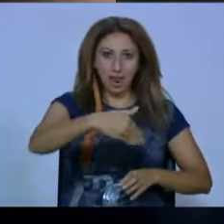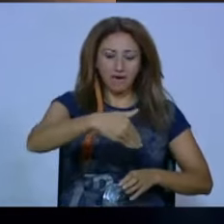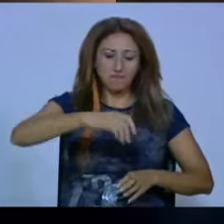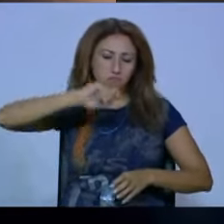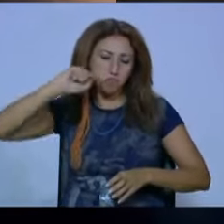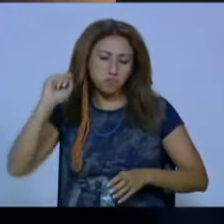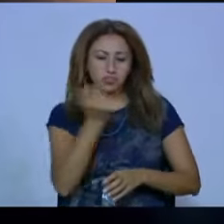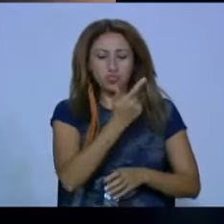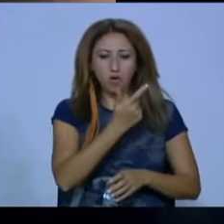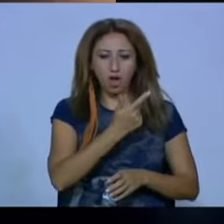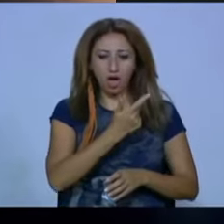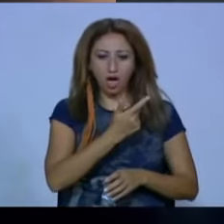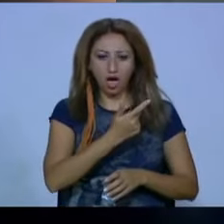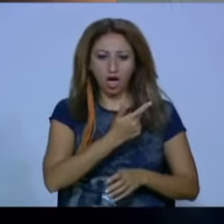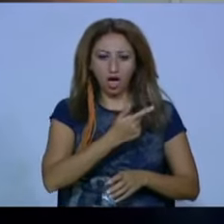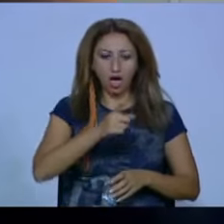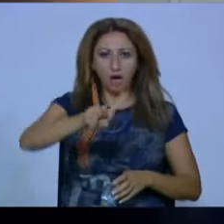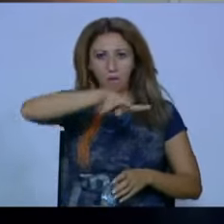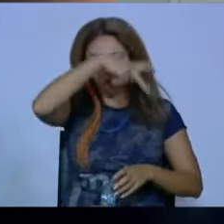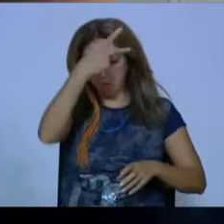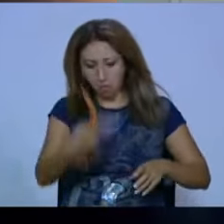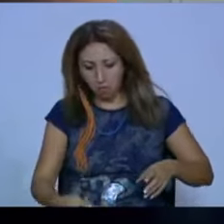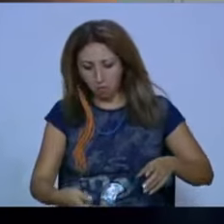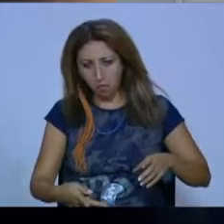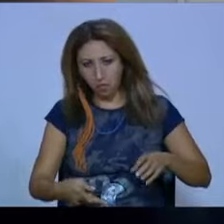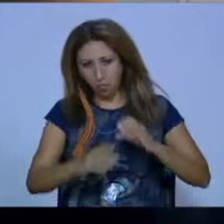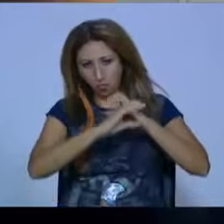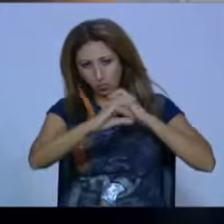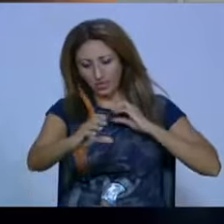طبيعيه، لقيت نفسي انا بقى تحت العجل.